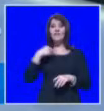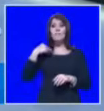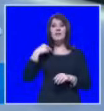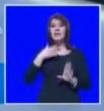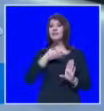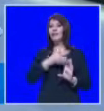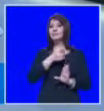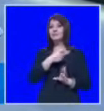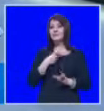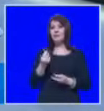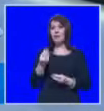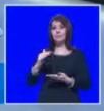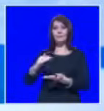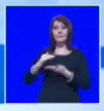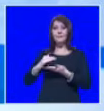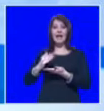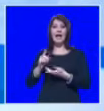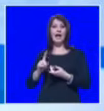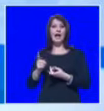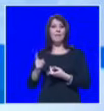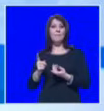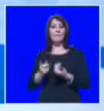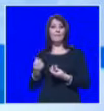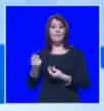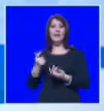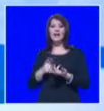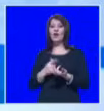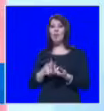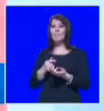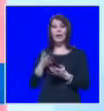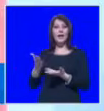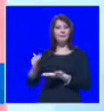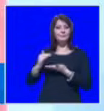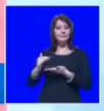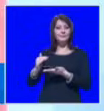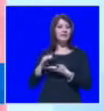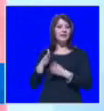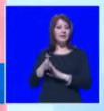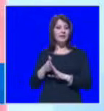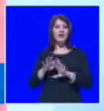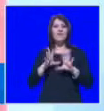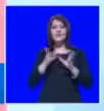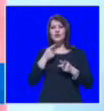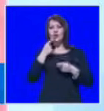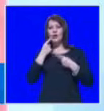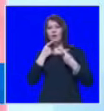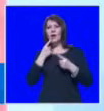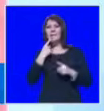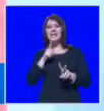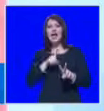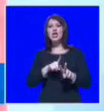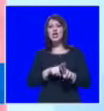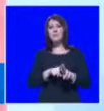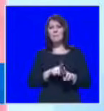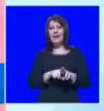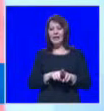въобще мисълта склонни ли сте да допуснете за импийчмент? Мисля, че всички разговори за импичмент, както и за